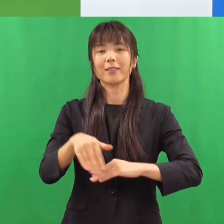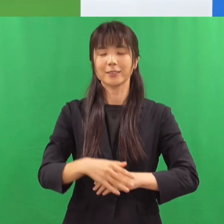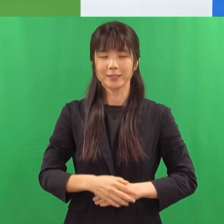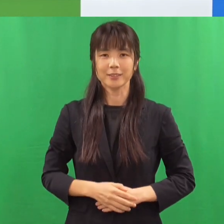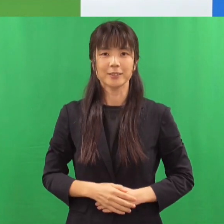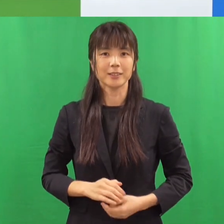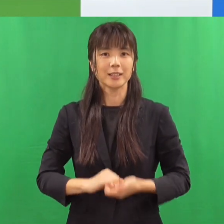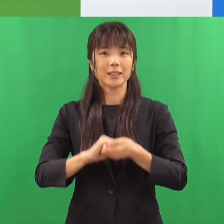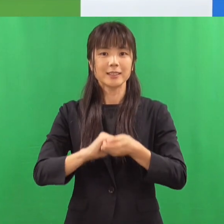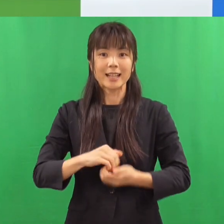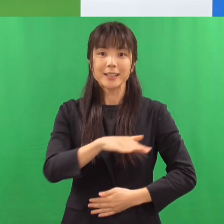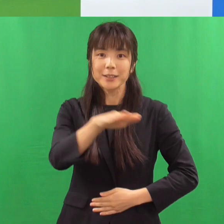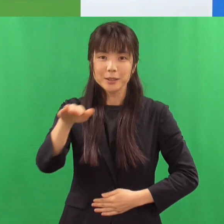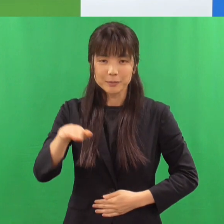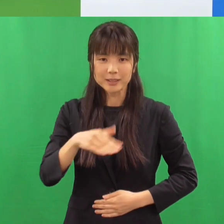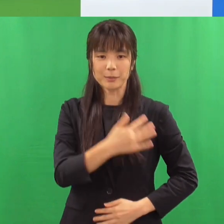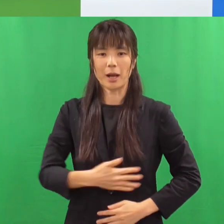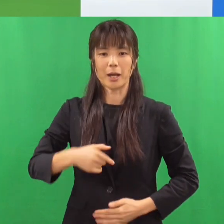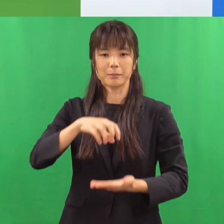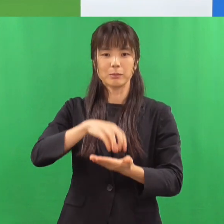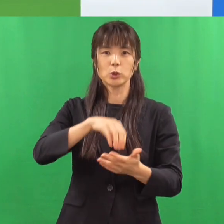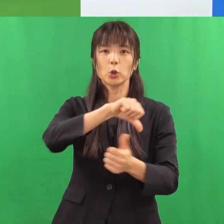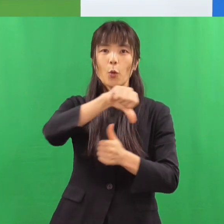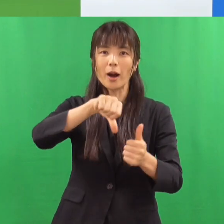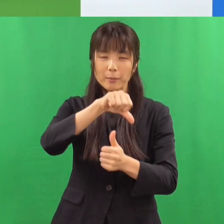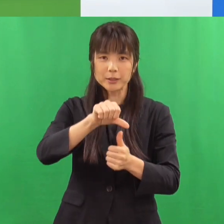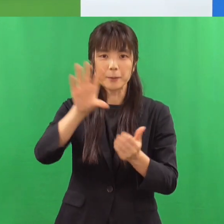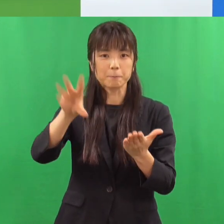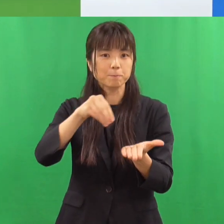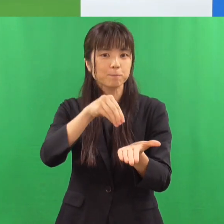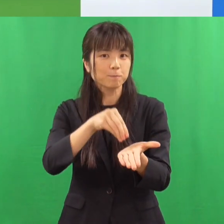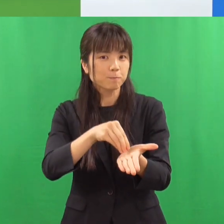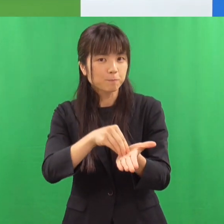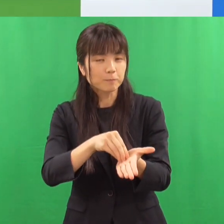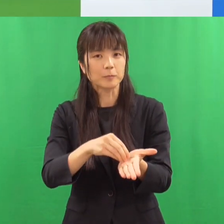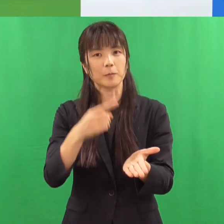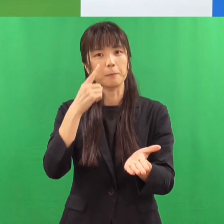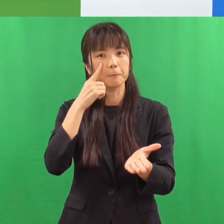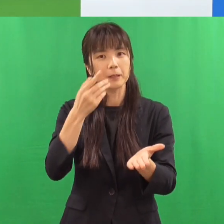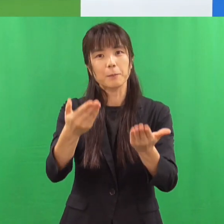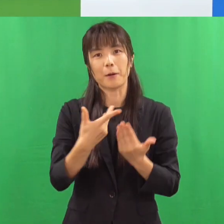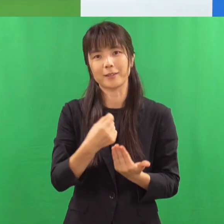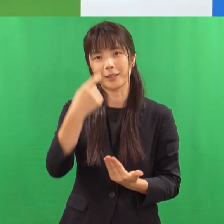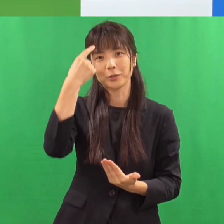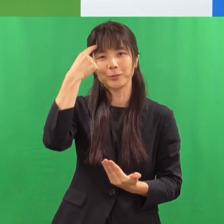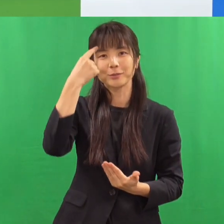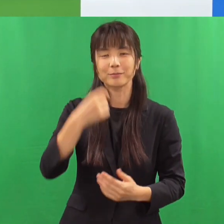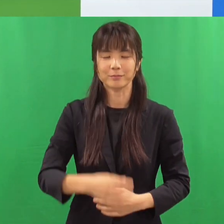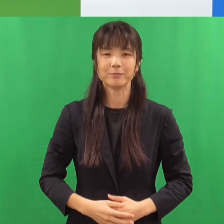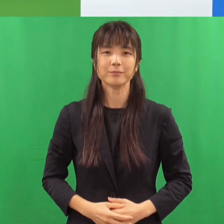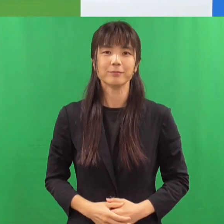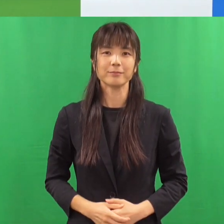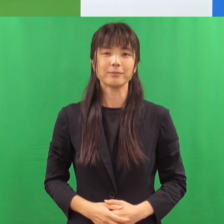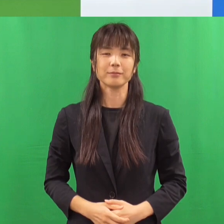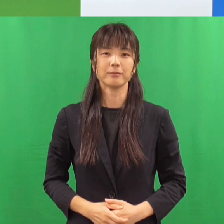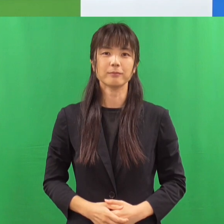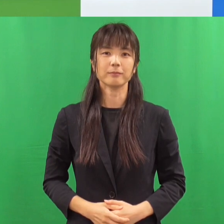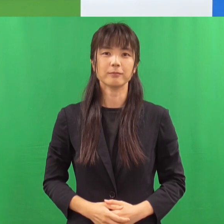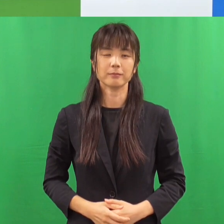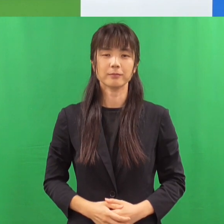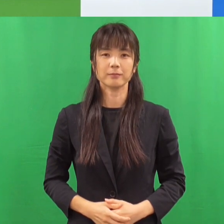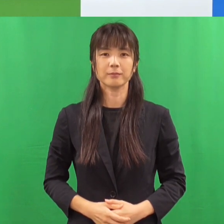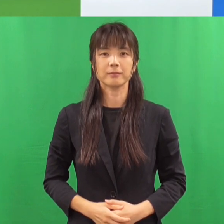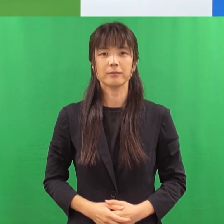くの県民の皆様にデジタル身分証アプリをご活用いただきたいというふうに思います。まずはぜひ皆さんから入れていただきたいというふうに思います